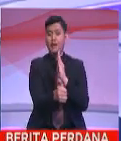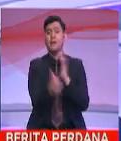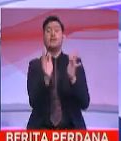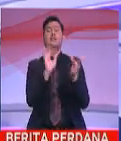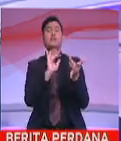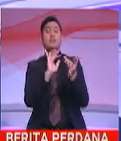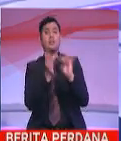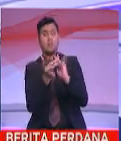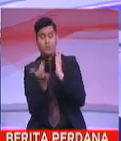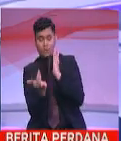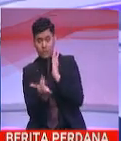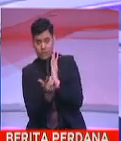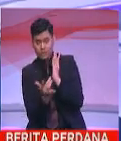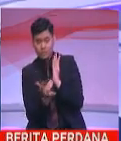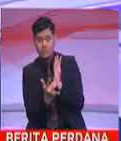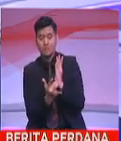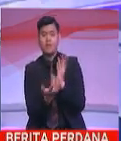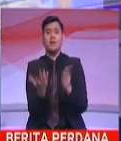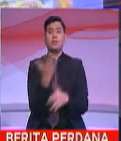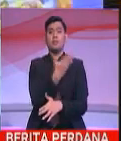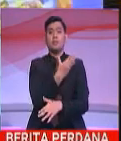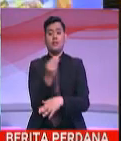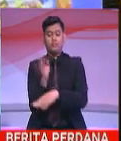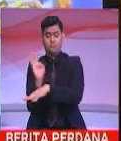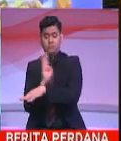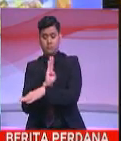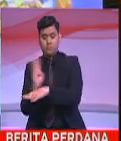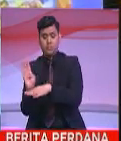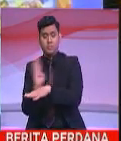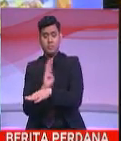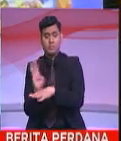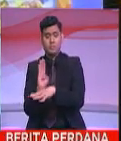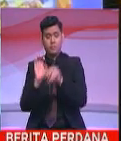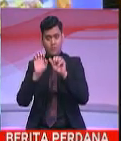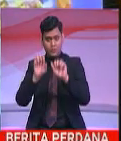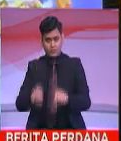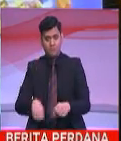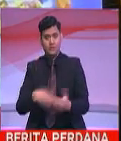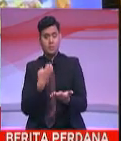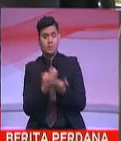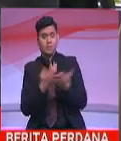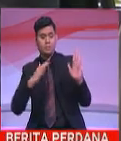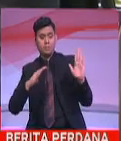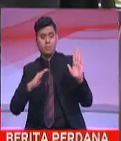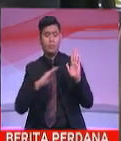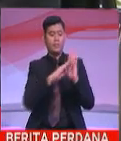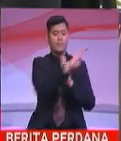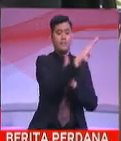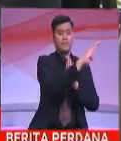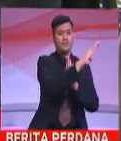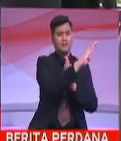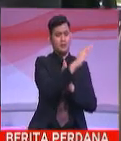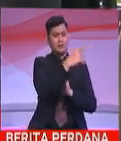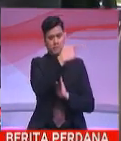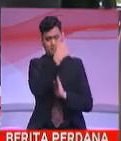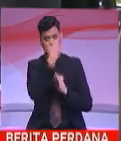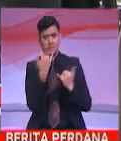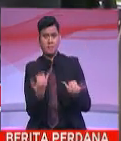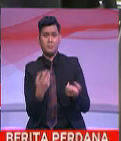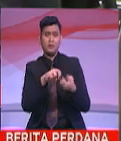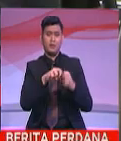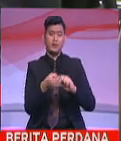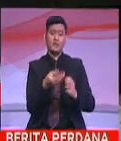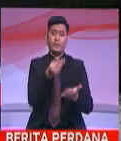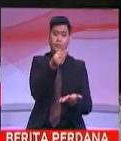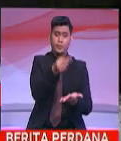perusahaan mikro, kecil dan sederhana MSME meningkatkan produktiviti dan hasil ekonomi di sebalik kelembapan keuangan